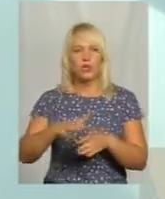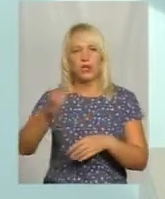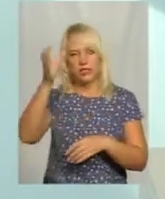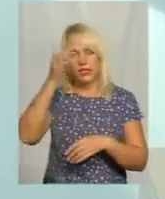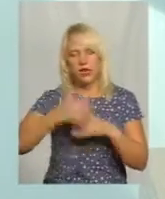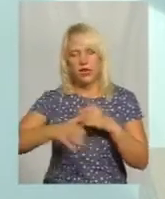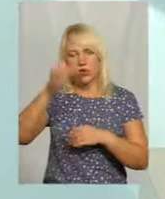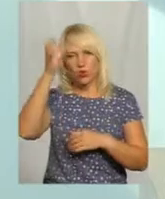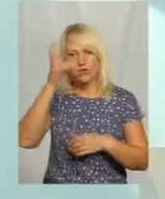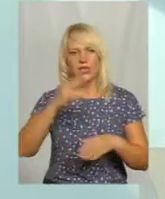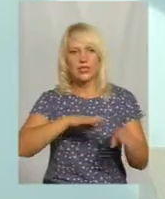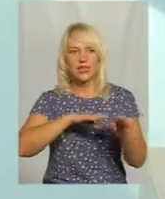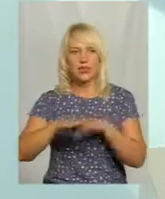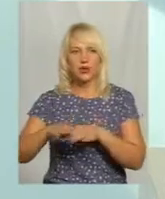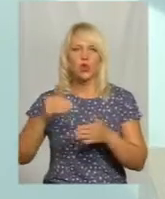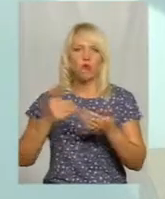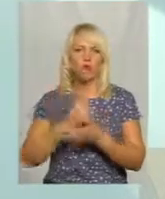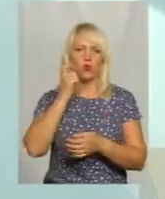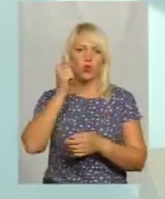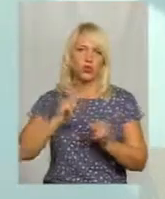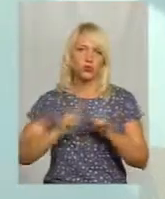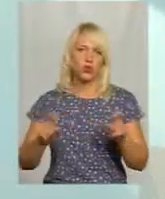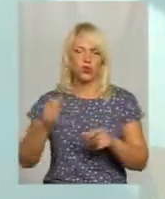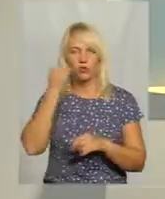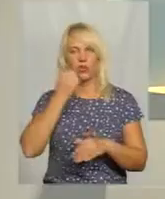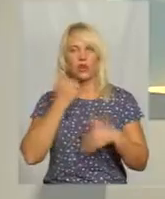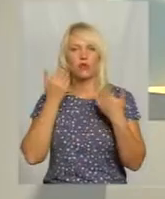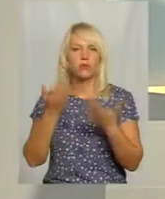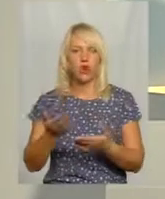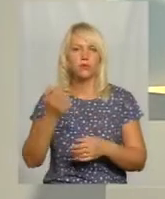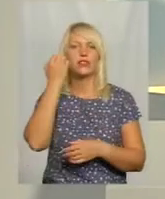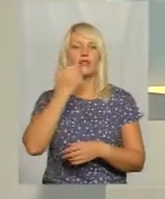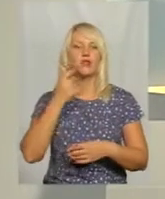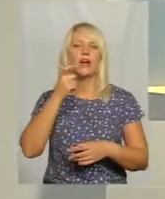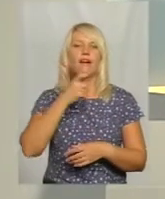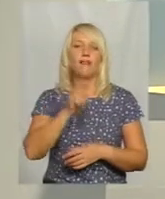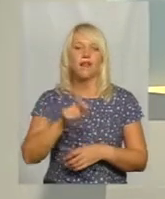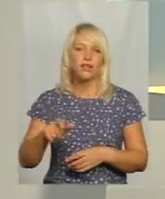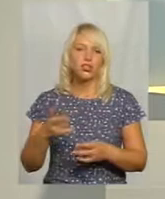освіту за стандартами нової української школи. Пані Тетяно, дуже дякую. Дякую глядачам